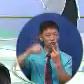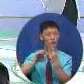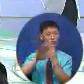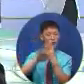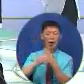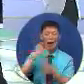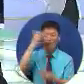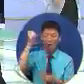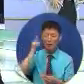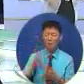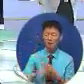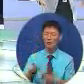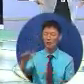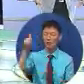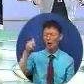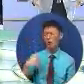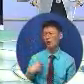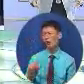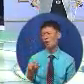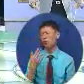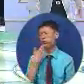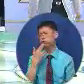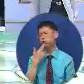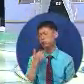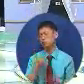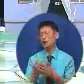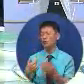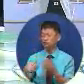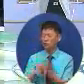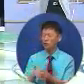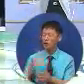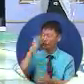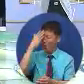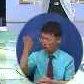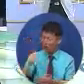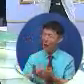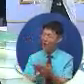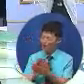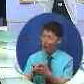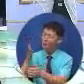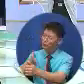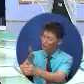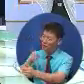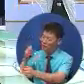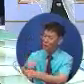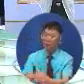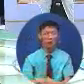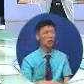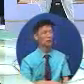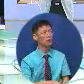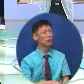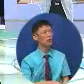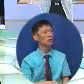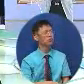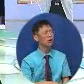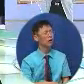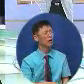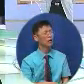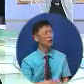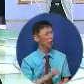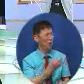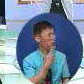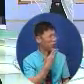다음에 할아버지가 나에게 이제 돈이 가진 돈이 없으니 나를 위해서 공짜로 떠들어줄 수는 없겠니? 그랬더니 아이들이 고민을